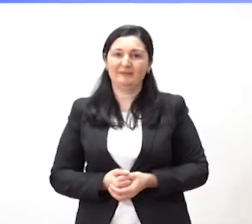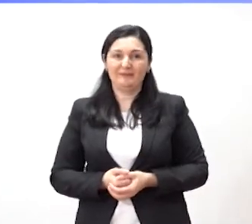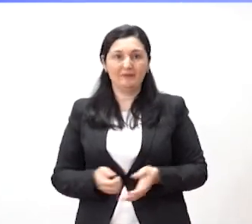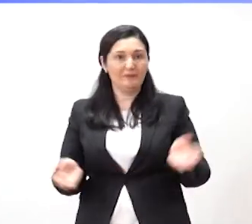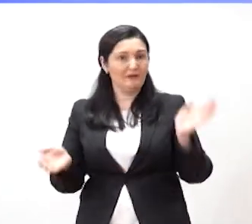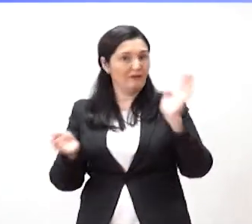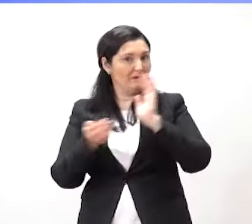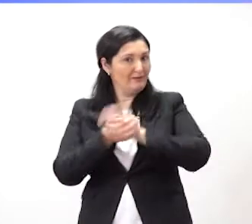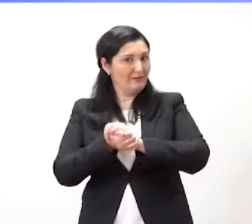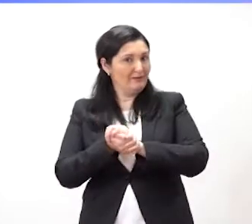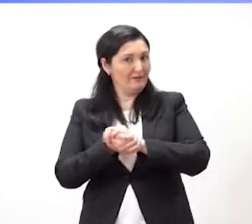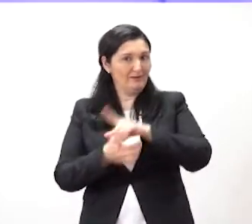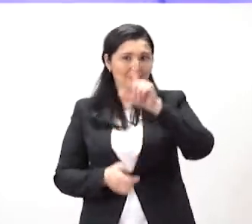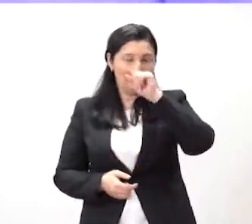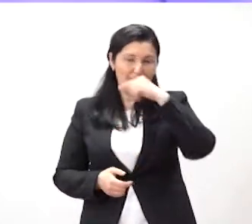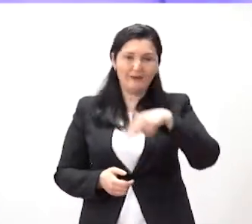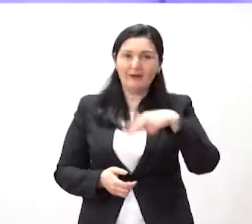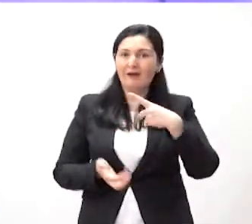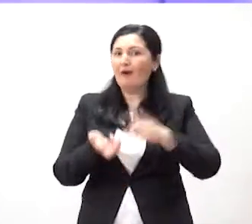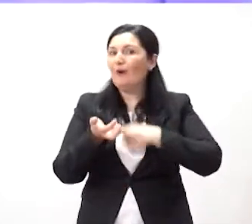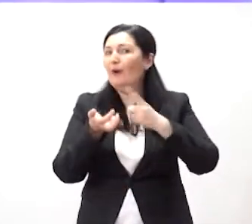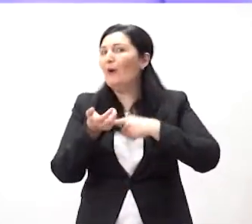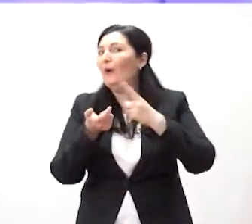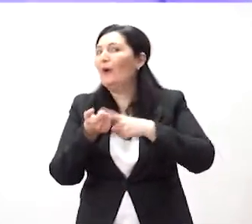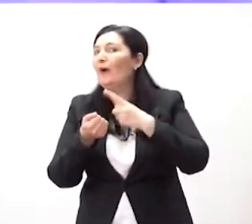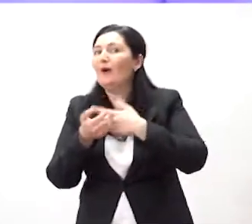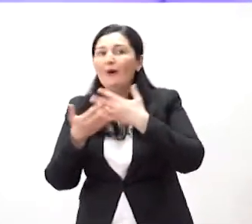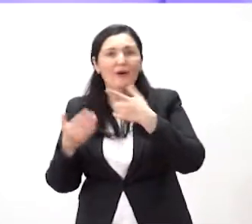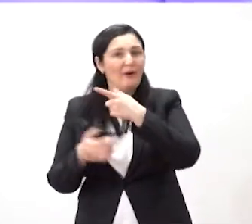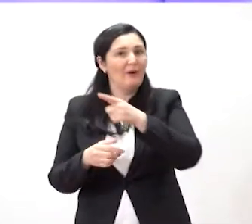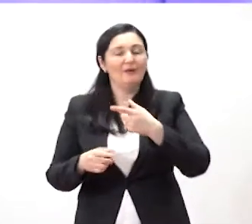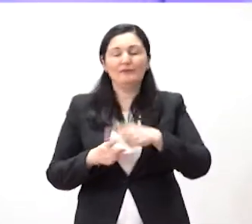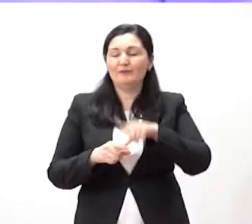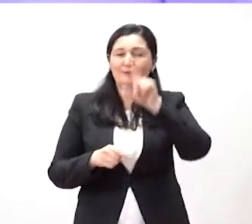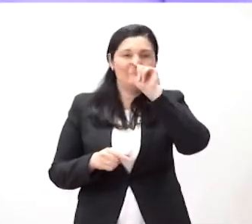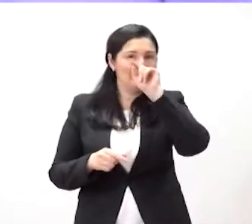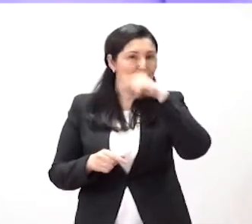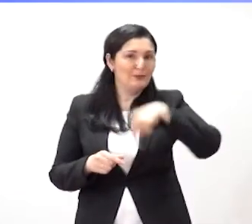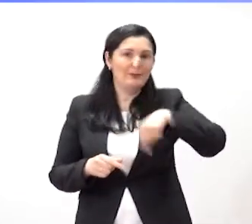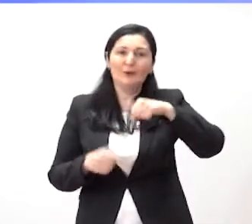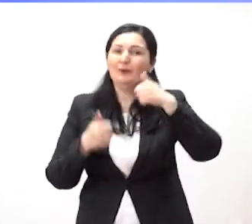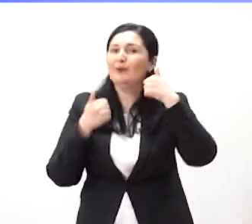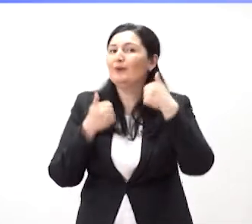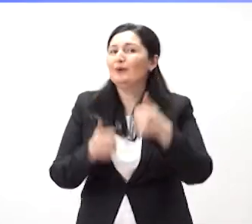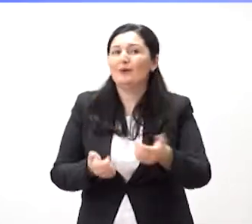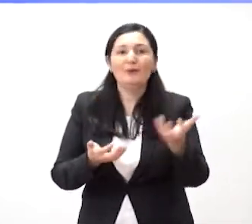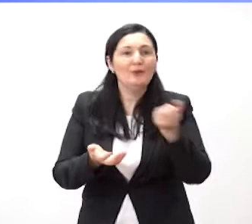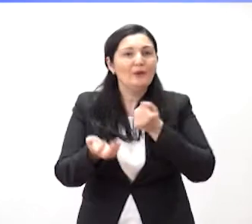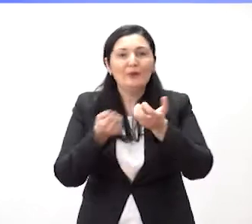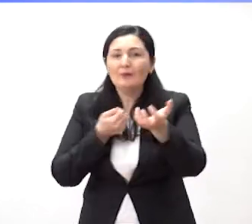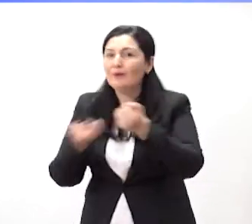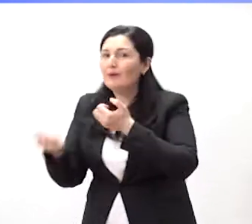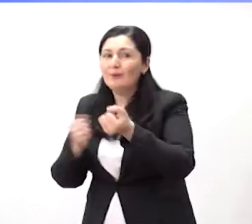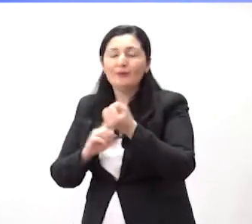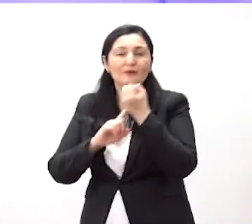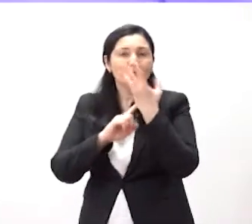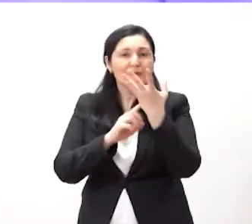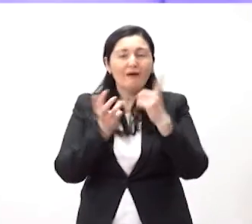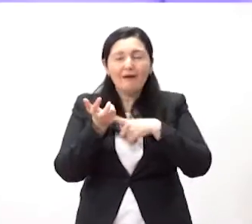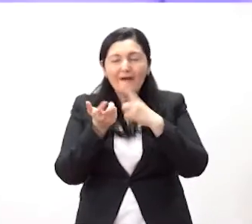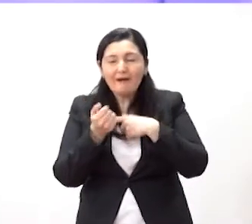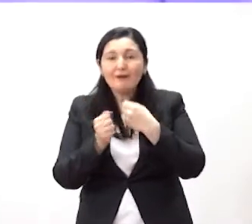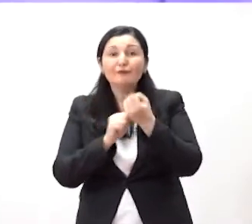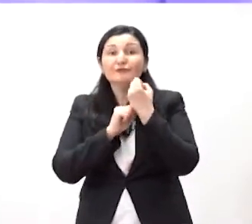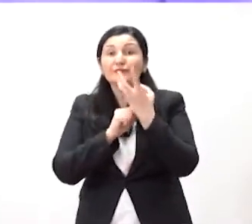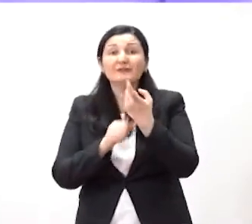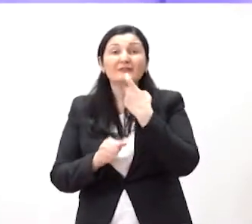واه، این مرغ مرجان خیلی پرنده رحم دل بوده است. بله. اکنون 14 تا تخم دارد